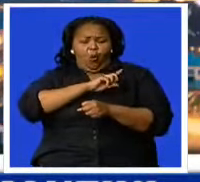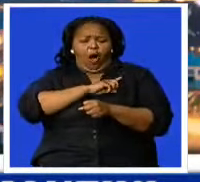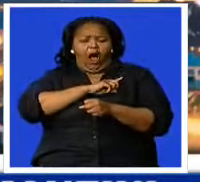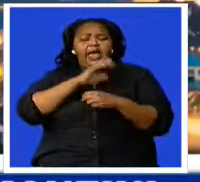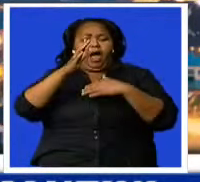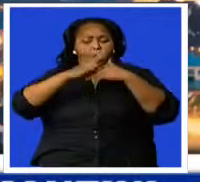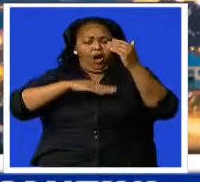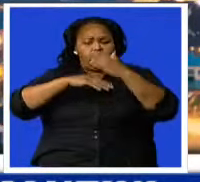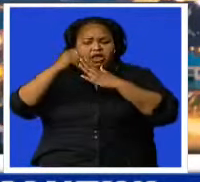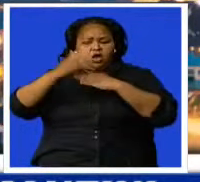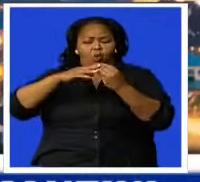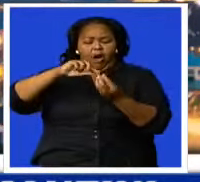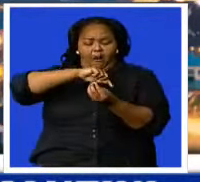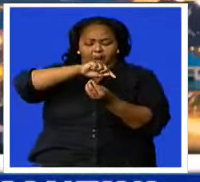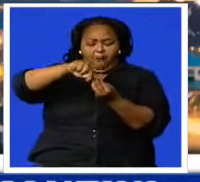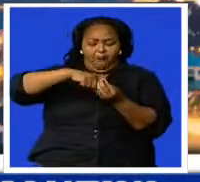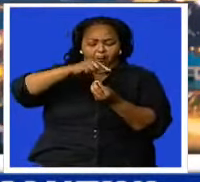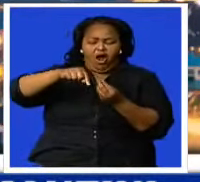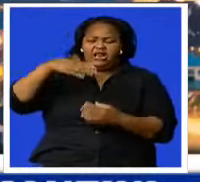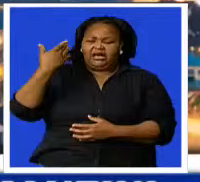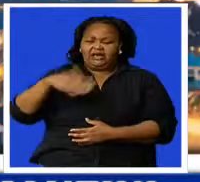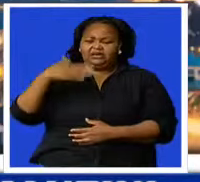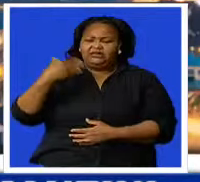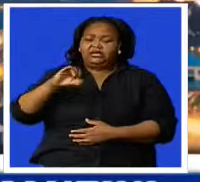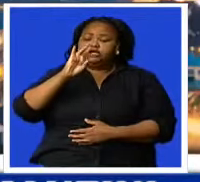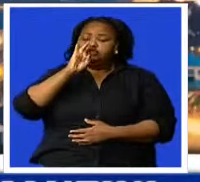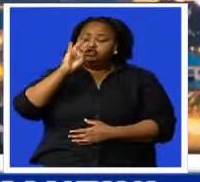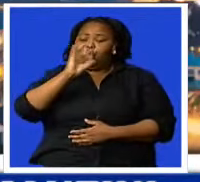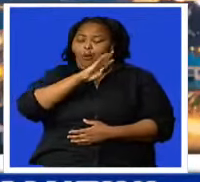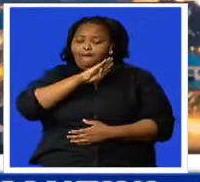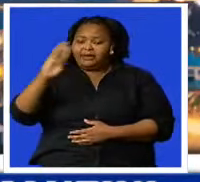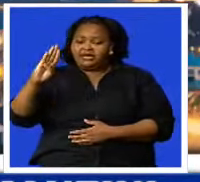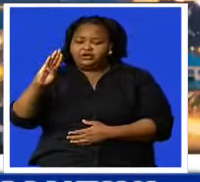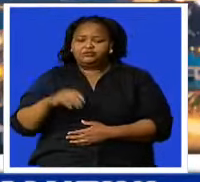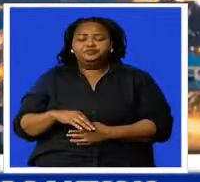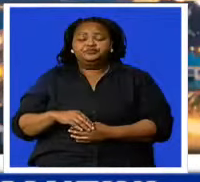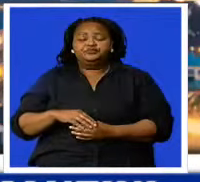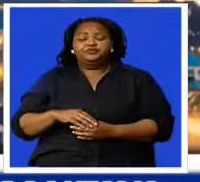billion wemalangeni. Lena mall-ke kuthiwa itawuda